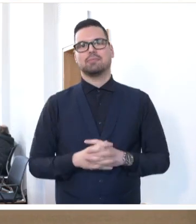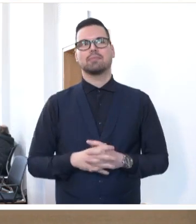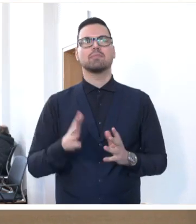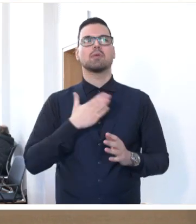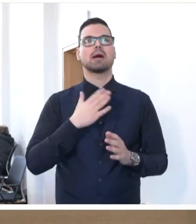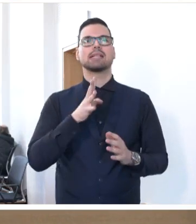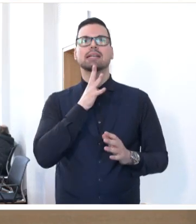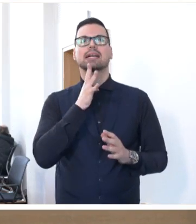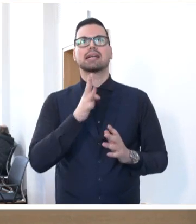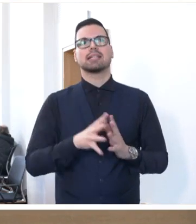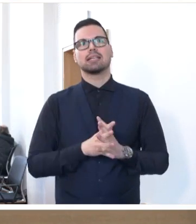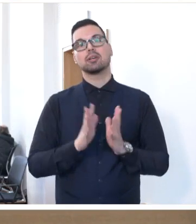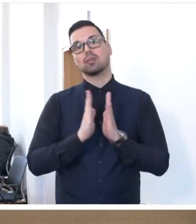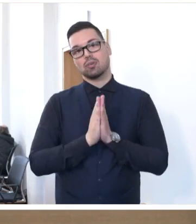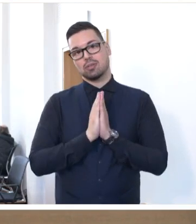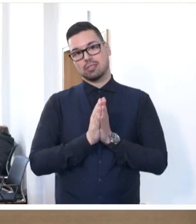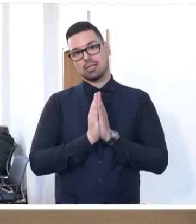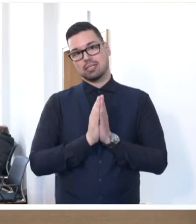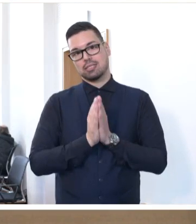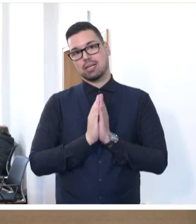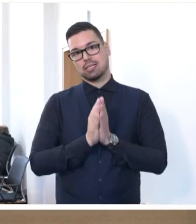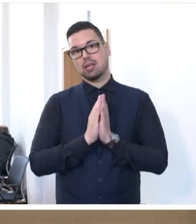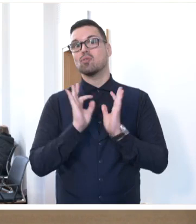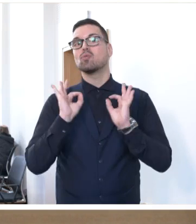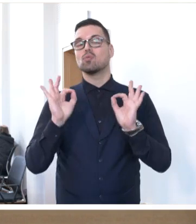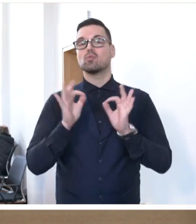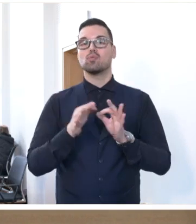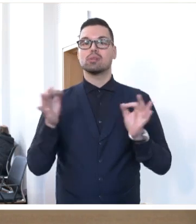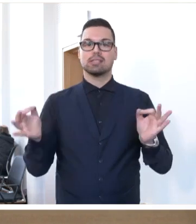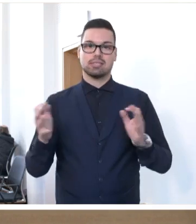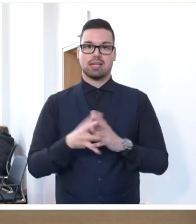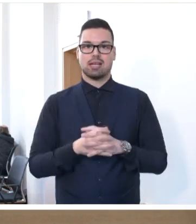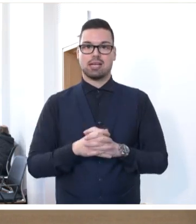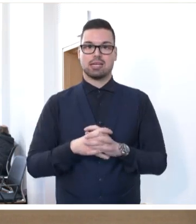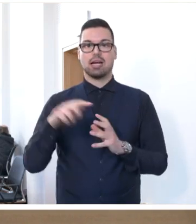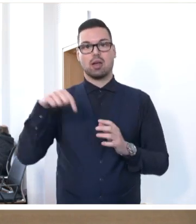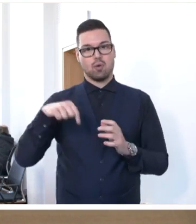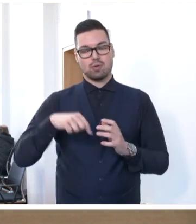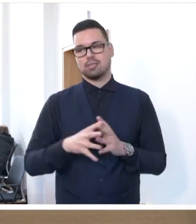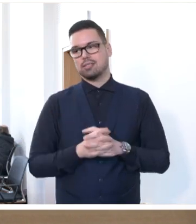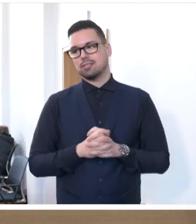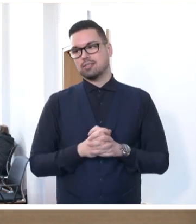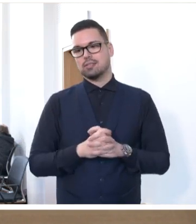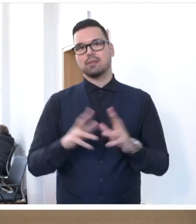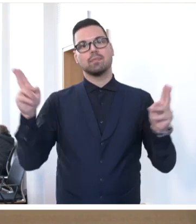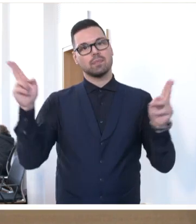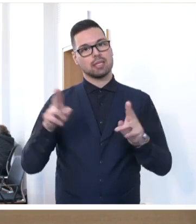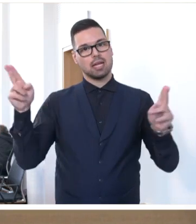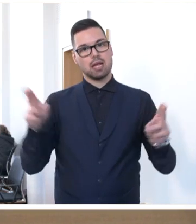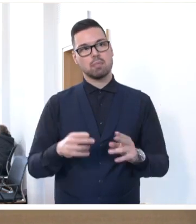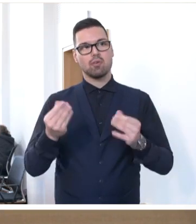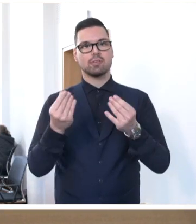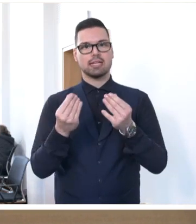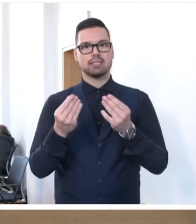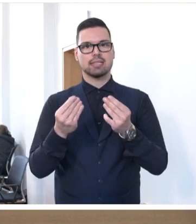Rede. Gott sei Dank gibt es auch gute Tage. Ein solcher ist heute. Der Abbau finanzieller Hürden für